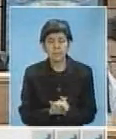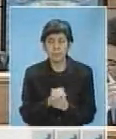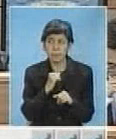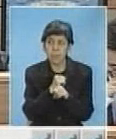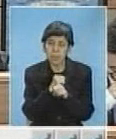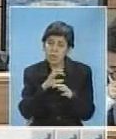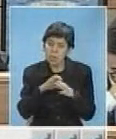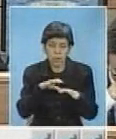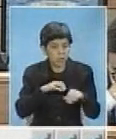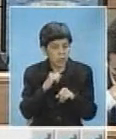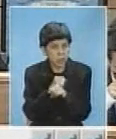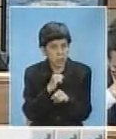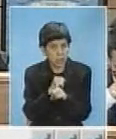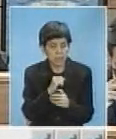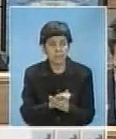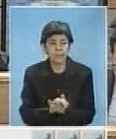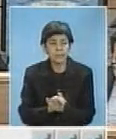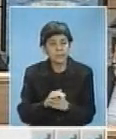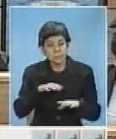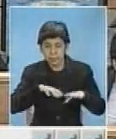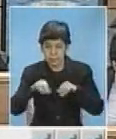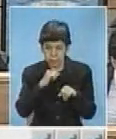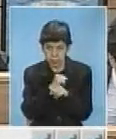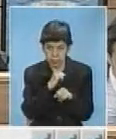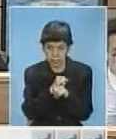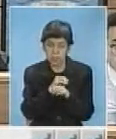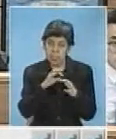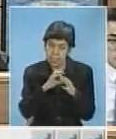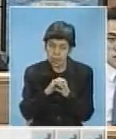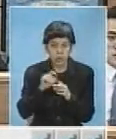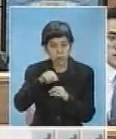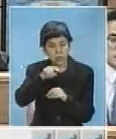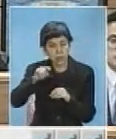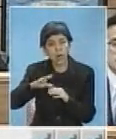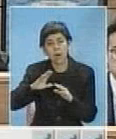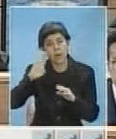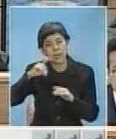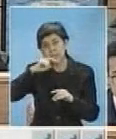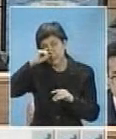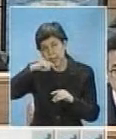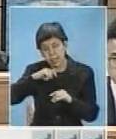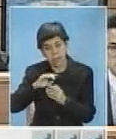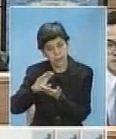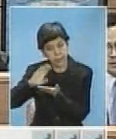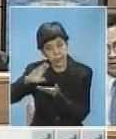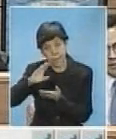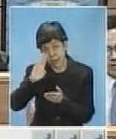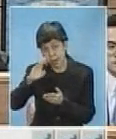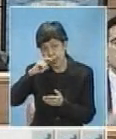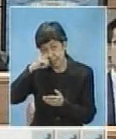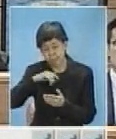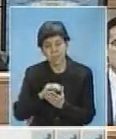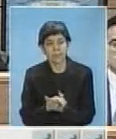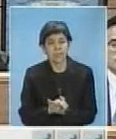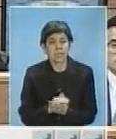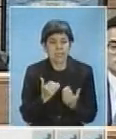รองรับความจำเป็นในการแสวงหาประกันโดยผู้ประกอบการไทยพระราชกำหนดฉบับที่2ที่ฝ่าย